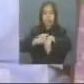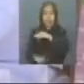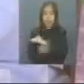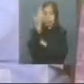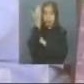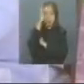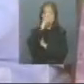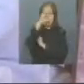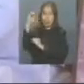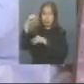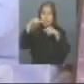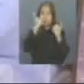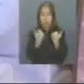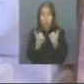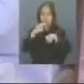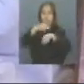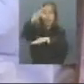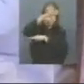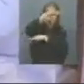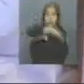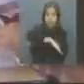นถึง 5:00 น.เย็นวันนี้